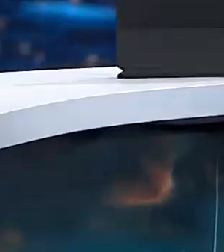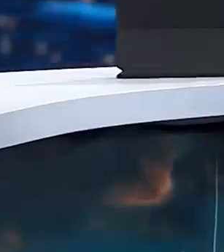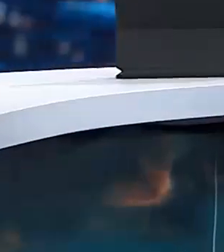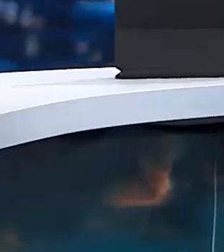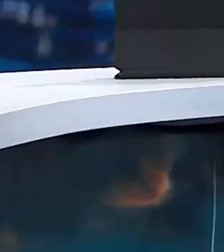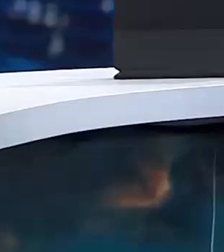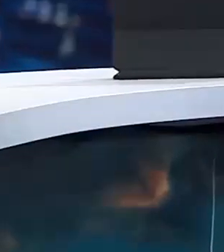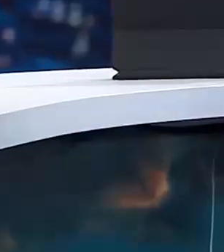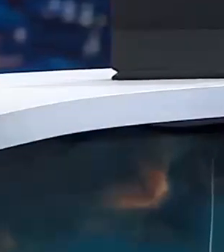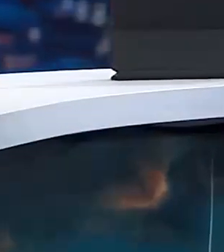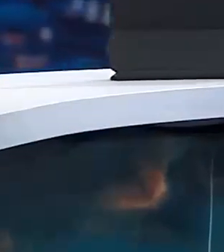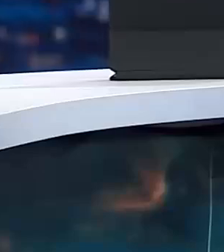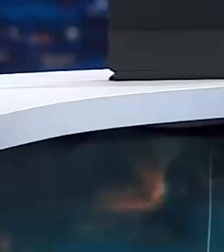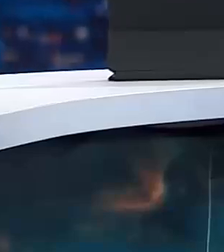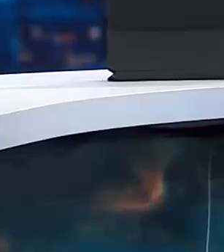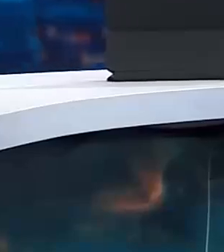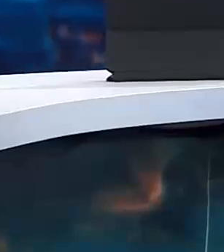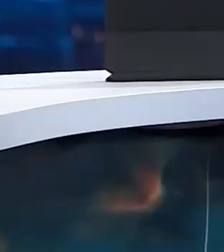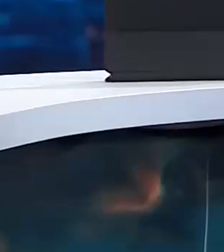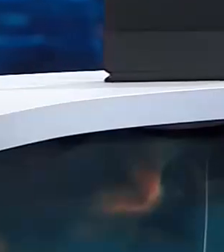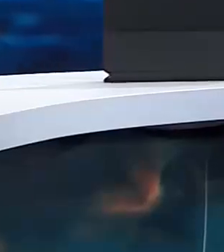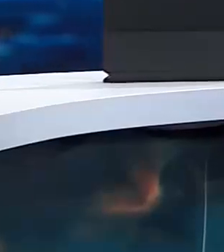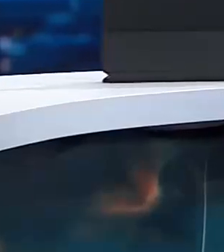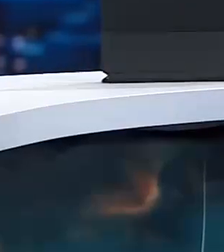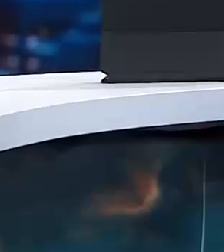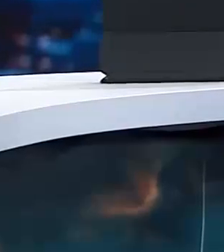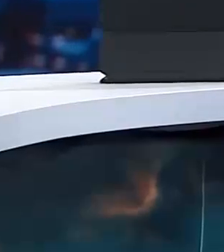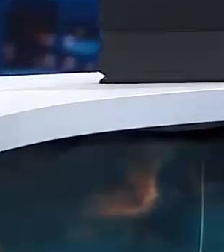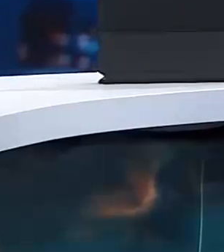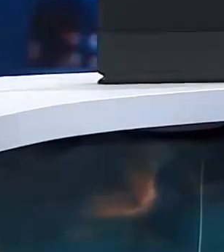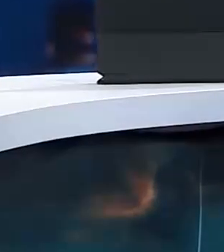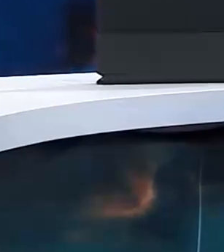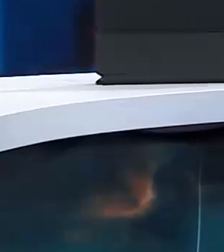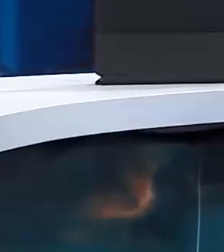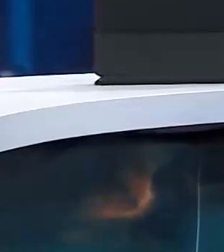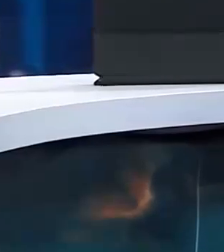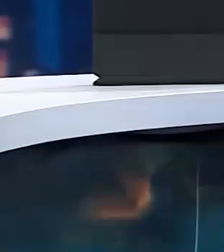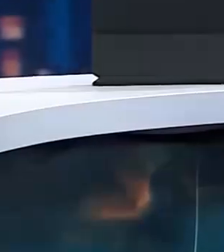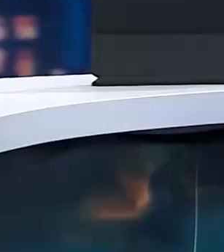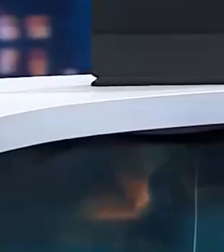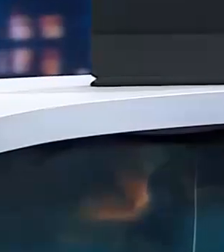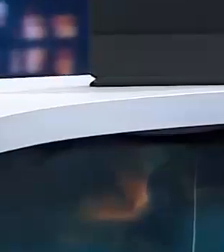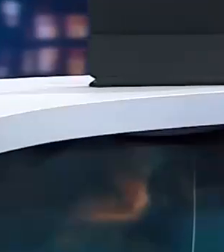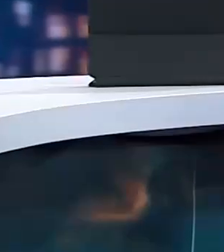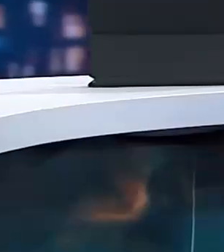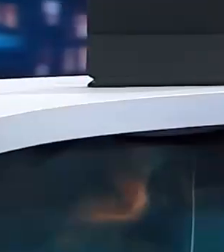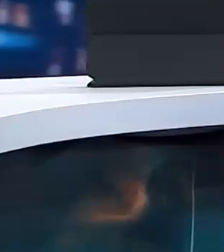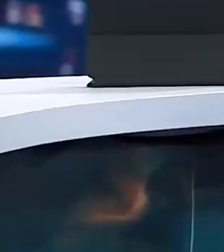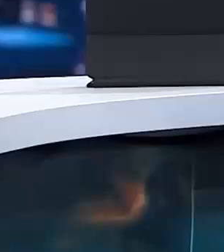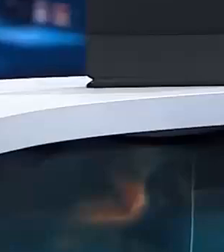الصم اصبح 300 ال اصم مندمج مع المجتمع كان سعيد جدا يستطيع ان يطور من نفسه من خلال